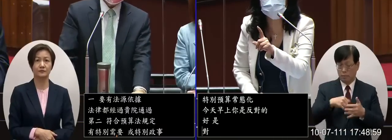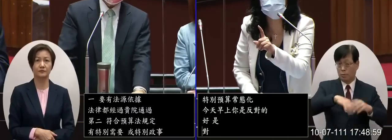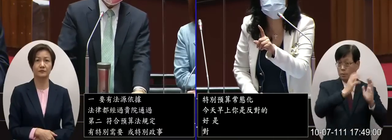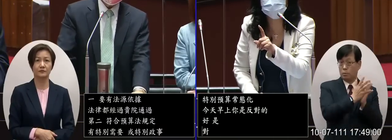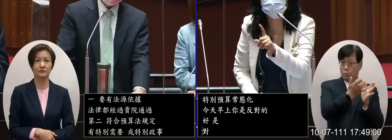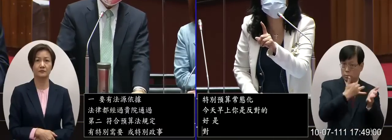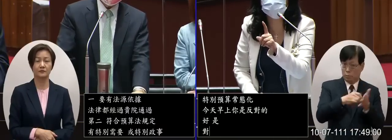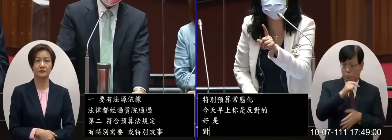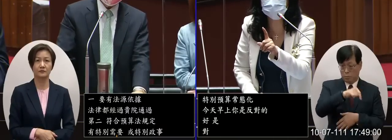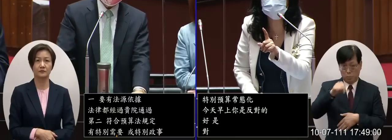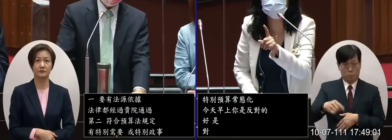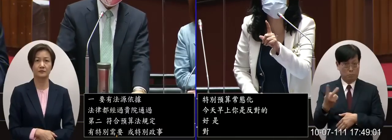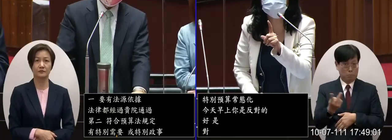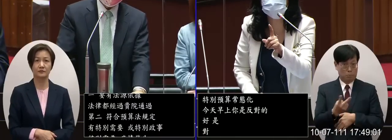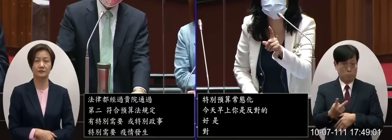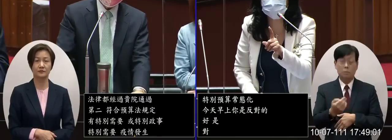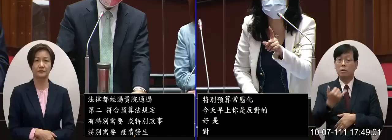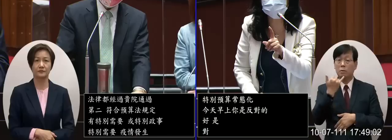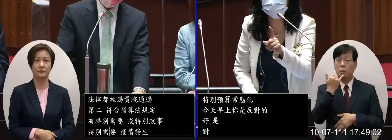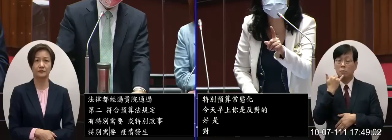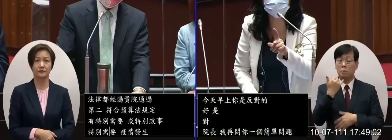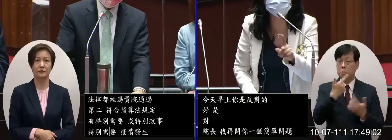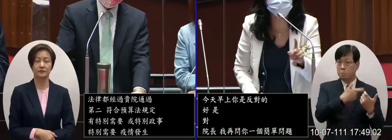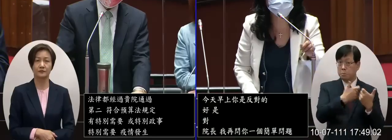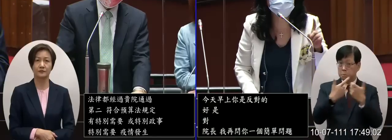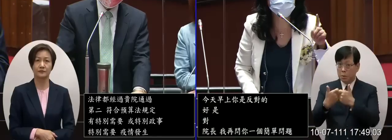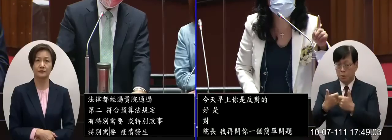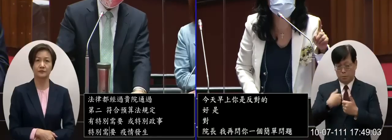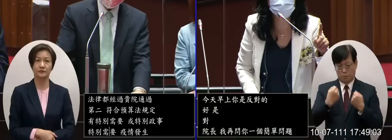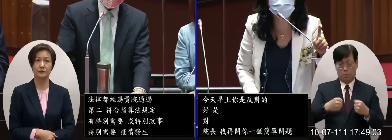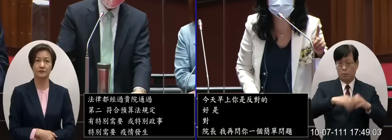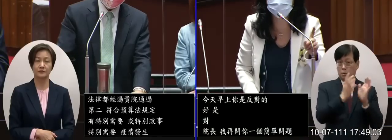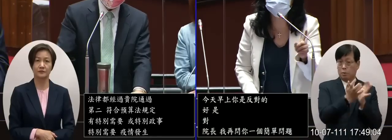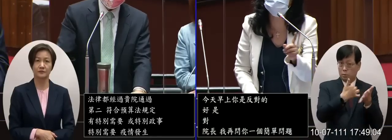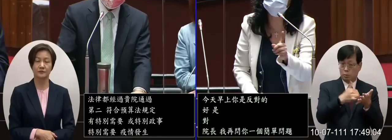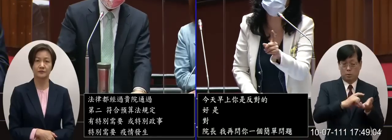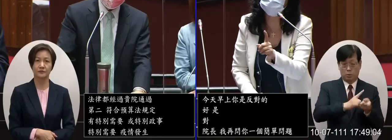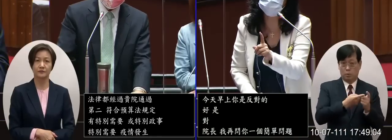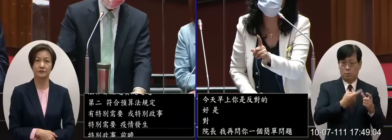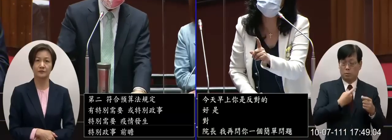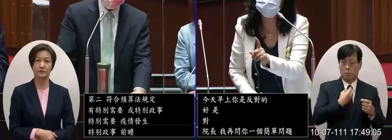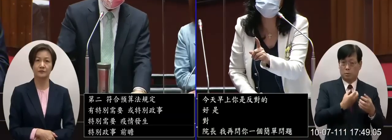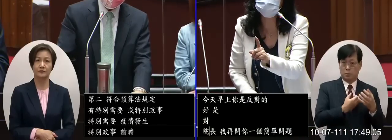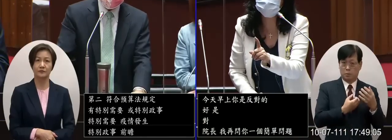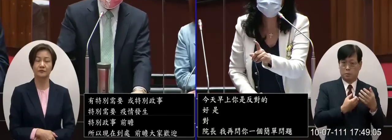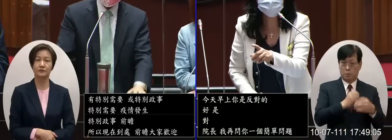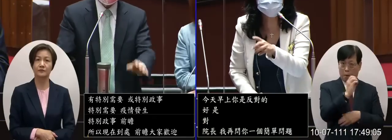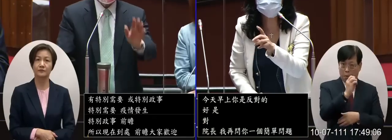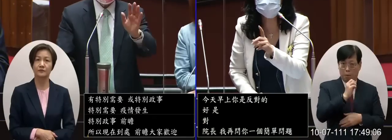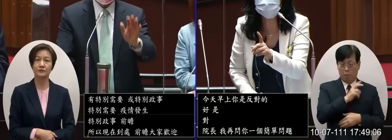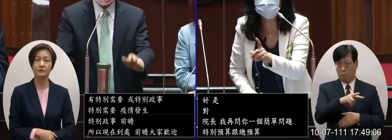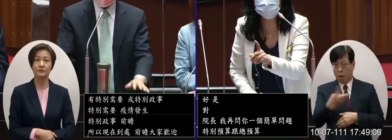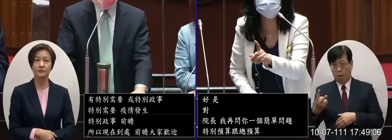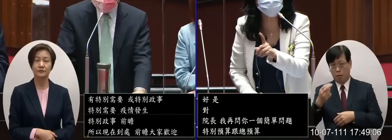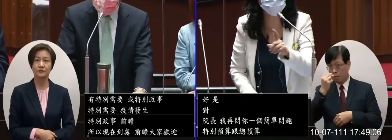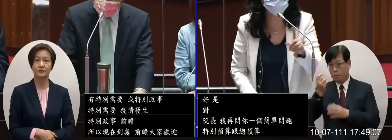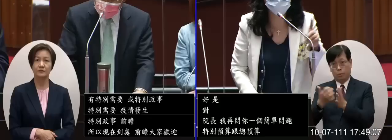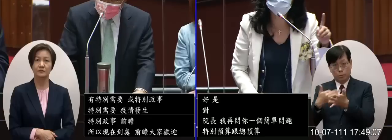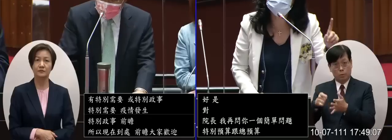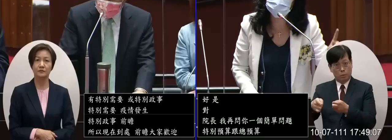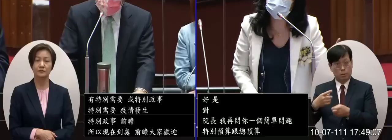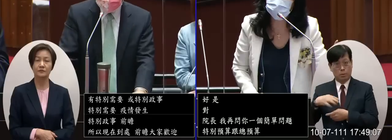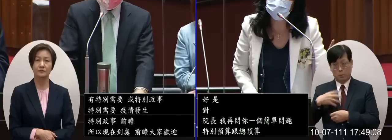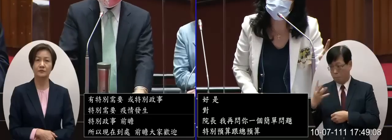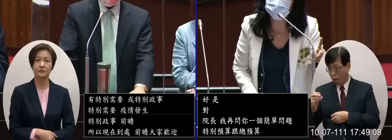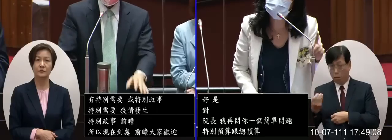总预算的部分可不可以互相的，就是说我在总预算的时候不编的时候就换到特别预算，在特别预算不编